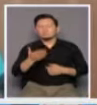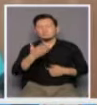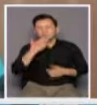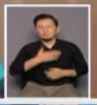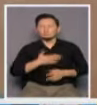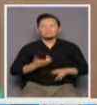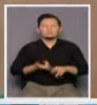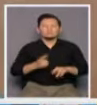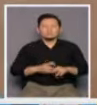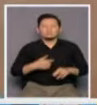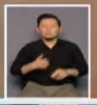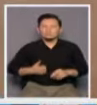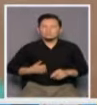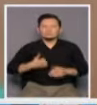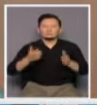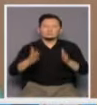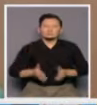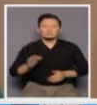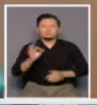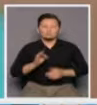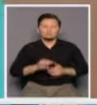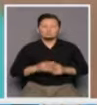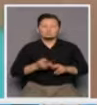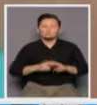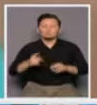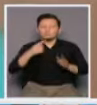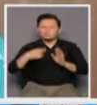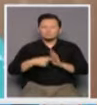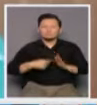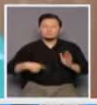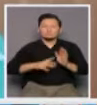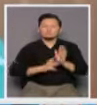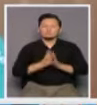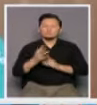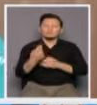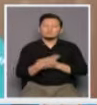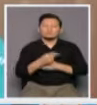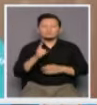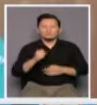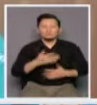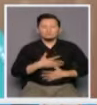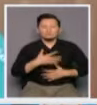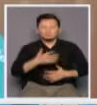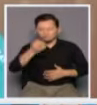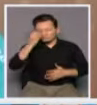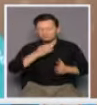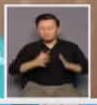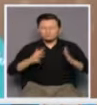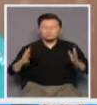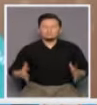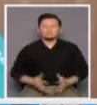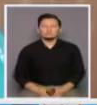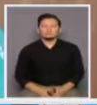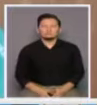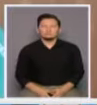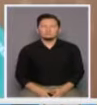біз сізді мақтан тұтамыз. Бізді өсіргеніңіз үшін, тәрбиелегеніңіз үшін көп-көп рахмет, алғыс